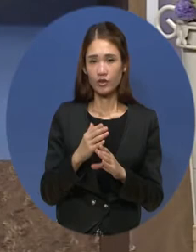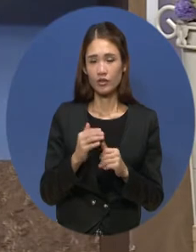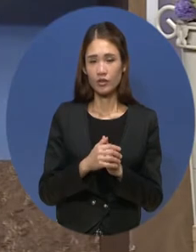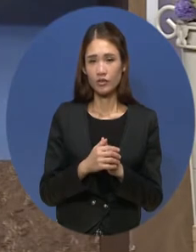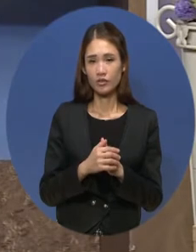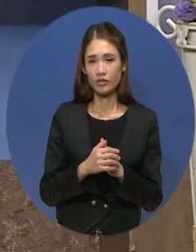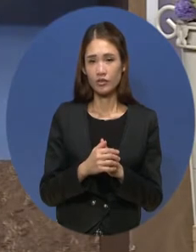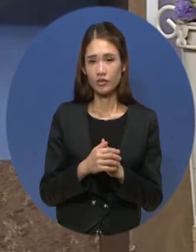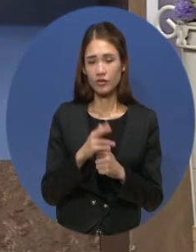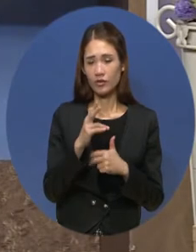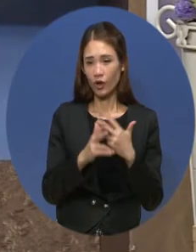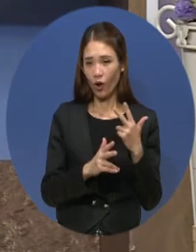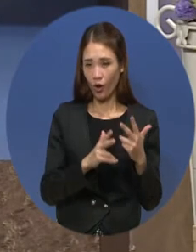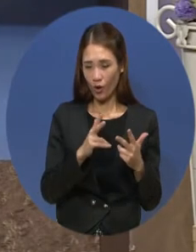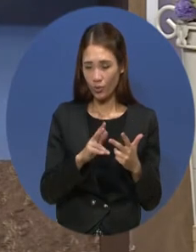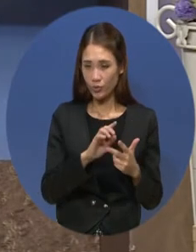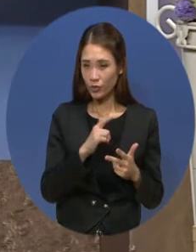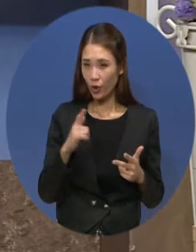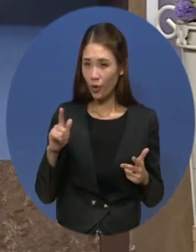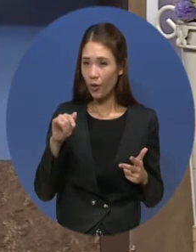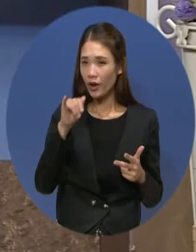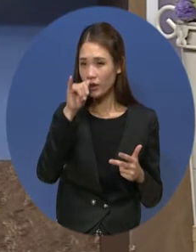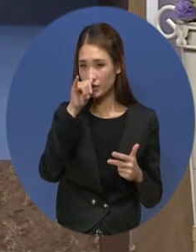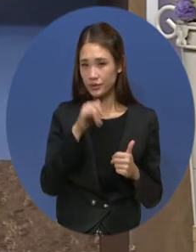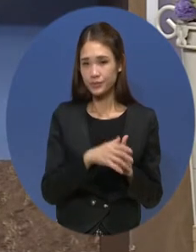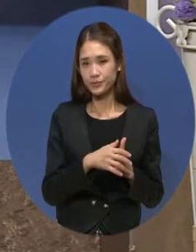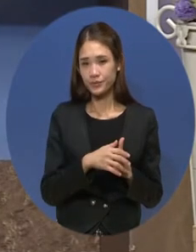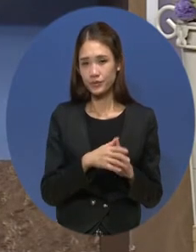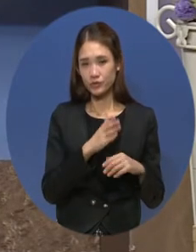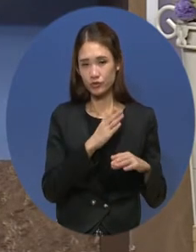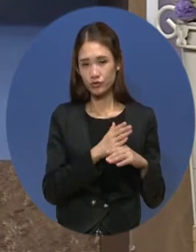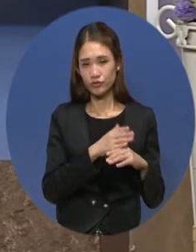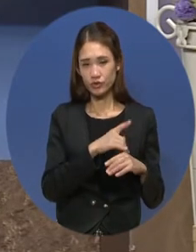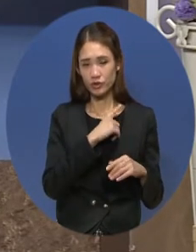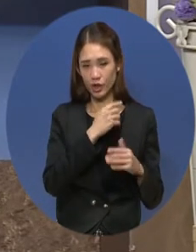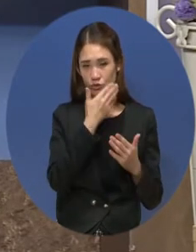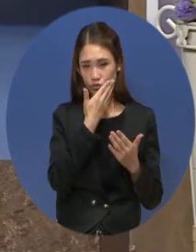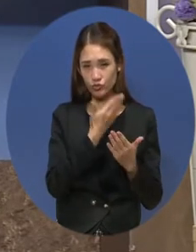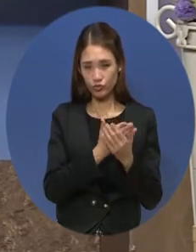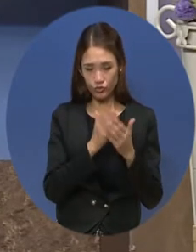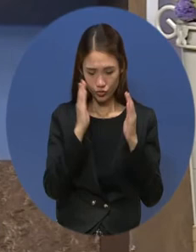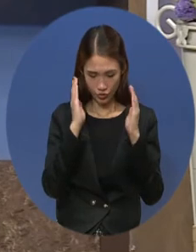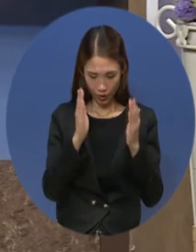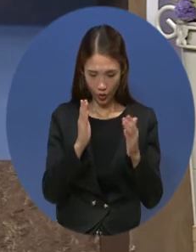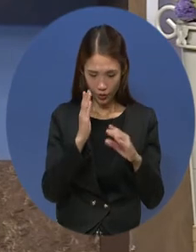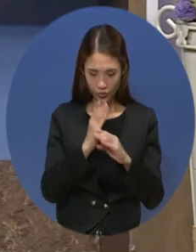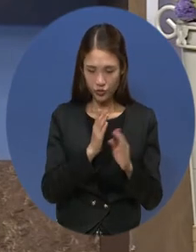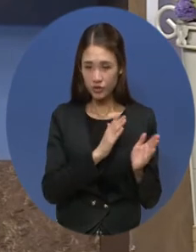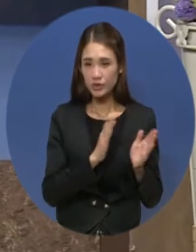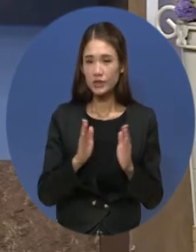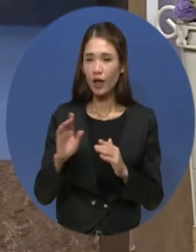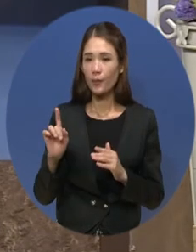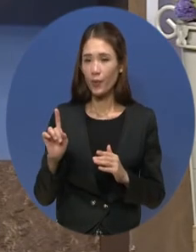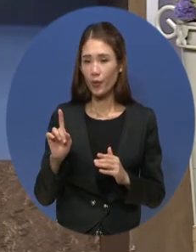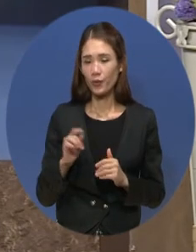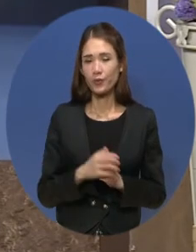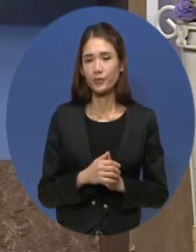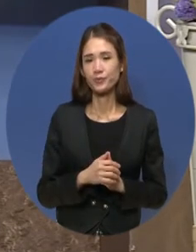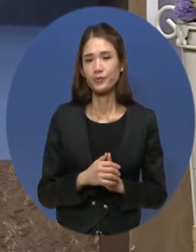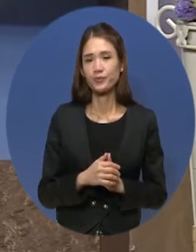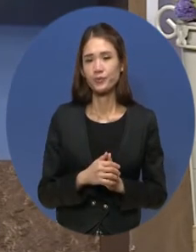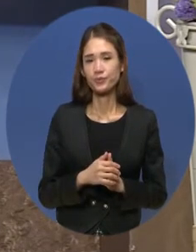진행하고 계시는 여러 사업이 도 있으실텐데 그 중에서 좀 가장 중점적으로 진행하고 계시는 사업이 있다면 말씀